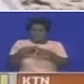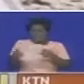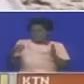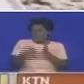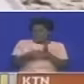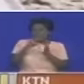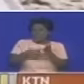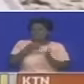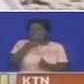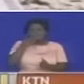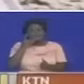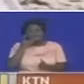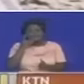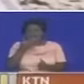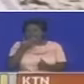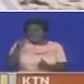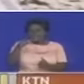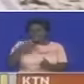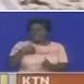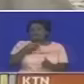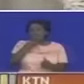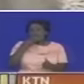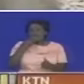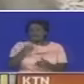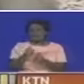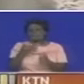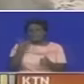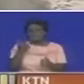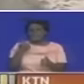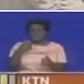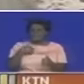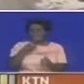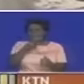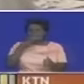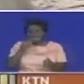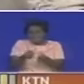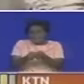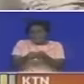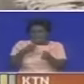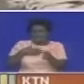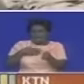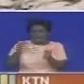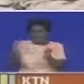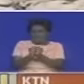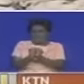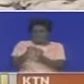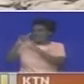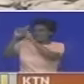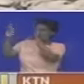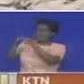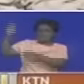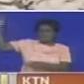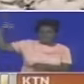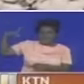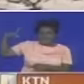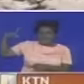dry. Wangekuwa na dry tungekuwa sawa. Nimekausha hii mahindi yangu na jua, na kama angekuwa